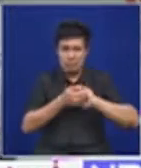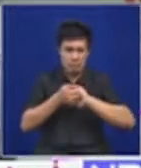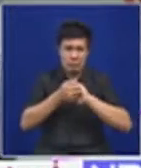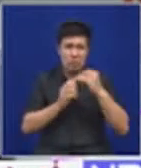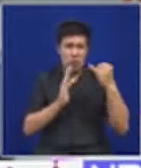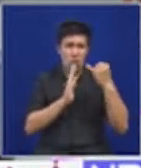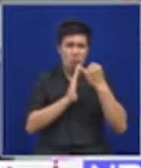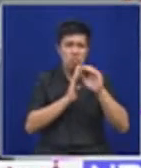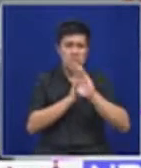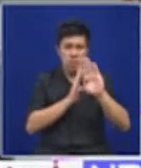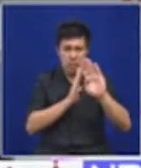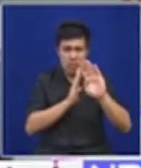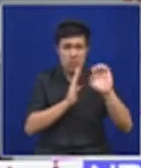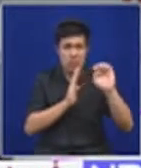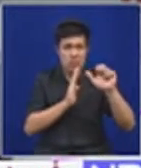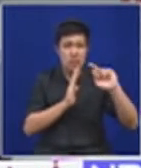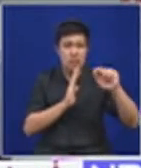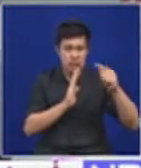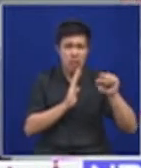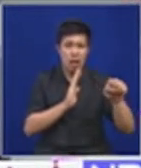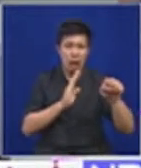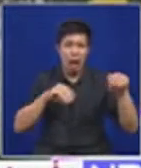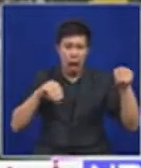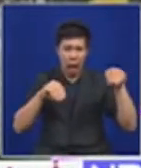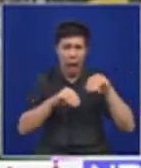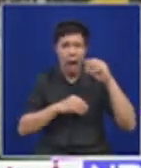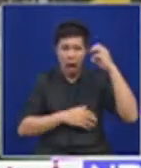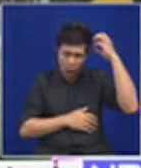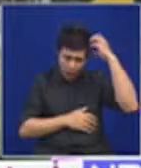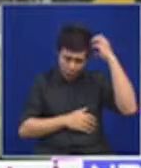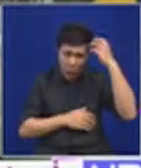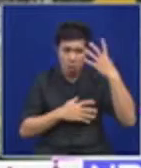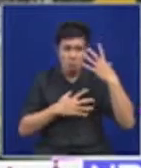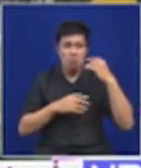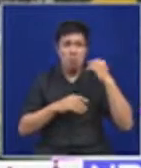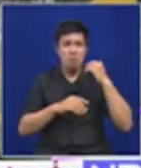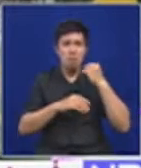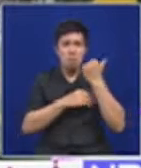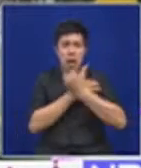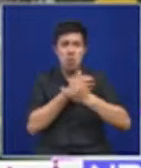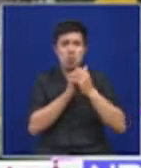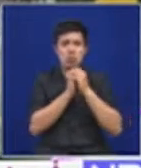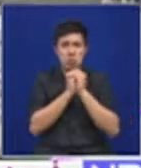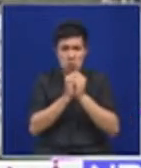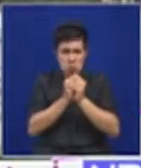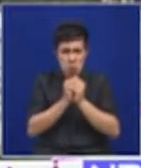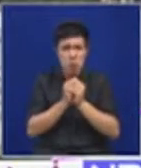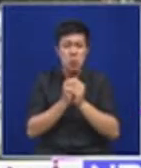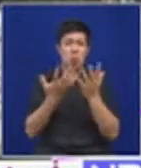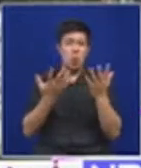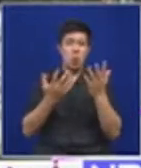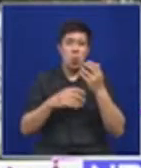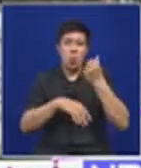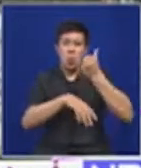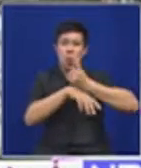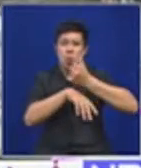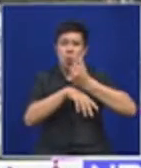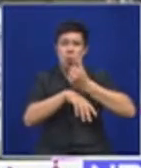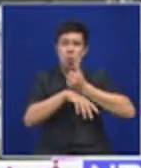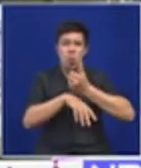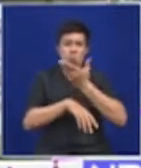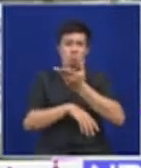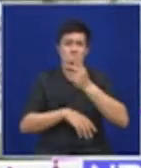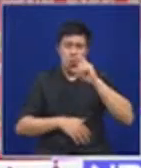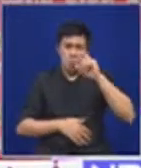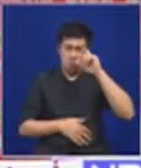จังหวัดใกล้เคียงไม่ว่าจะเป็นทางฝั่งสปป.ลาวรวมทั้งประเทศกัมพูชารวมทั้งประเทศจีนซึ่งเราได้ผู้ใหญ่ใจดีอย่างท่านพิธีจารุส